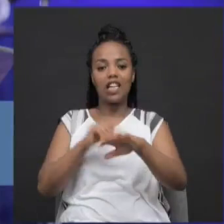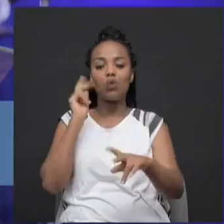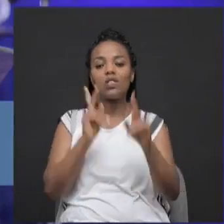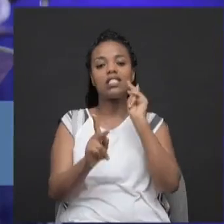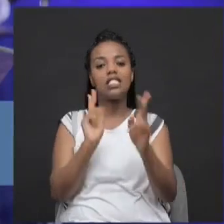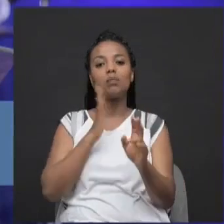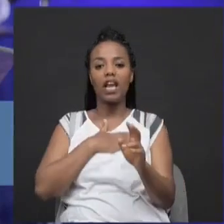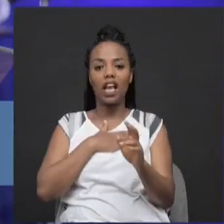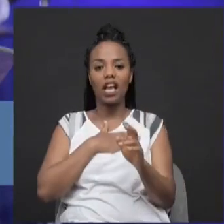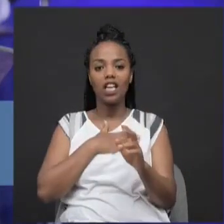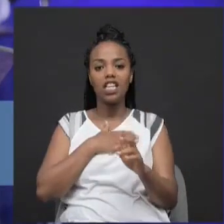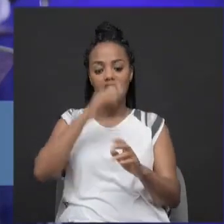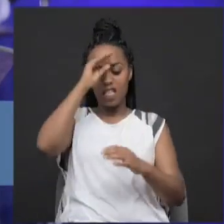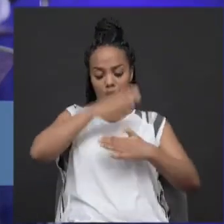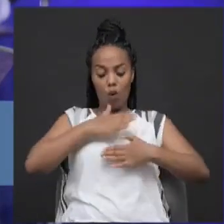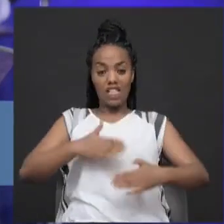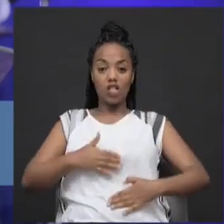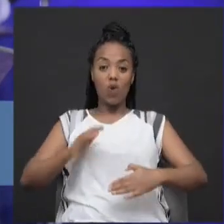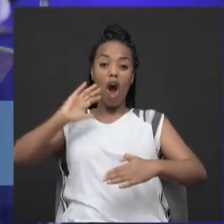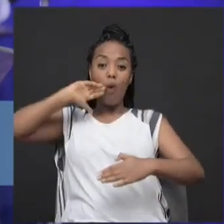ሰውነታቸውን አዋርደው ቢጸልዩ